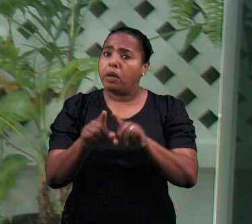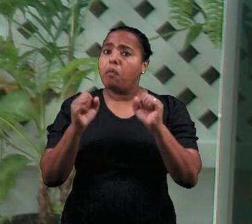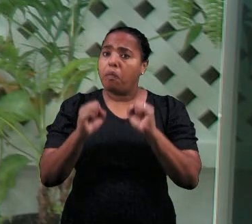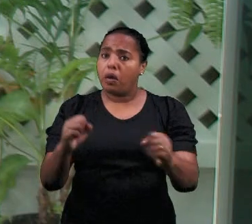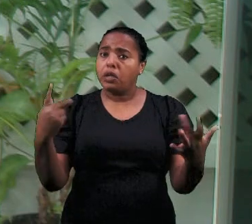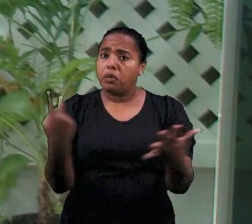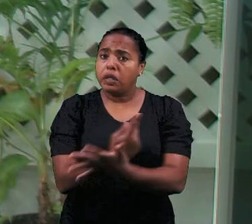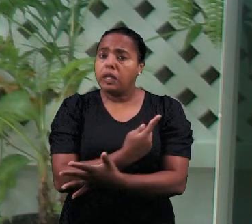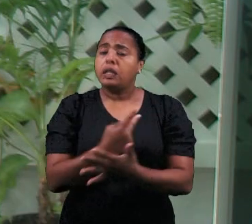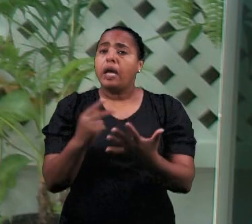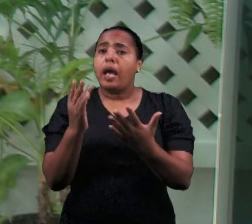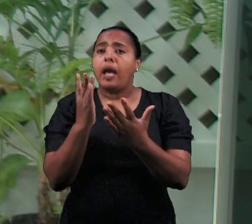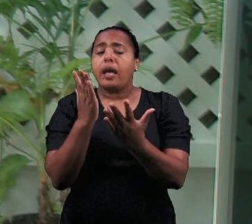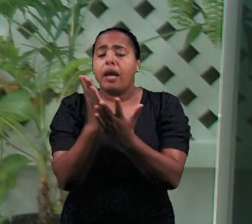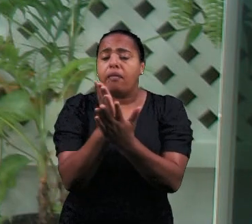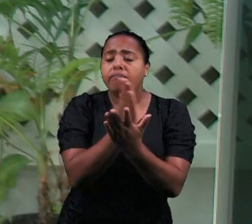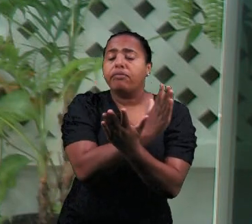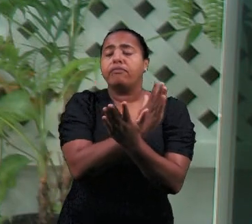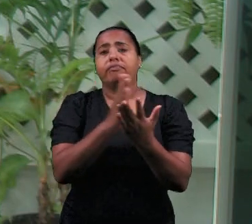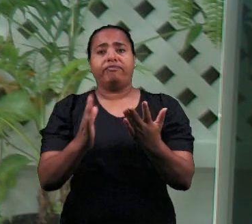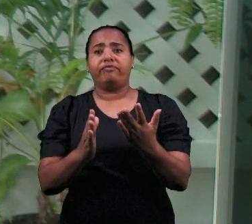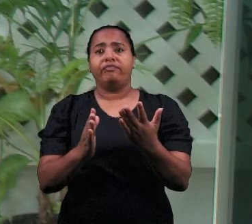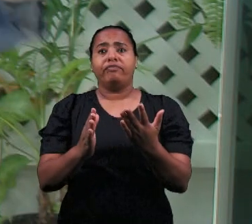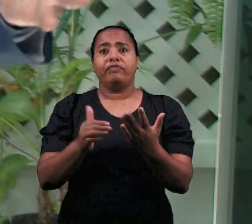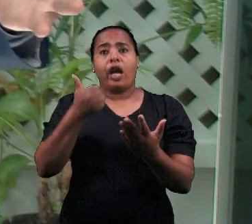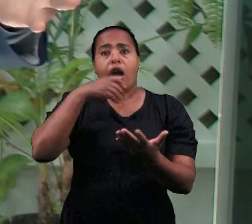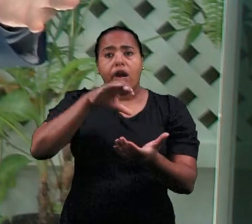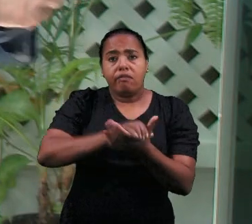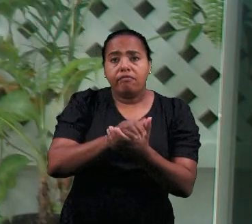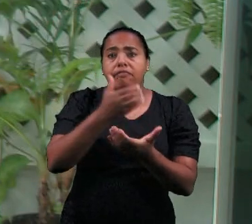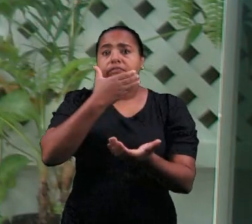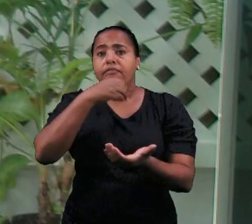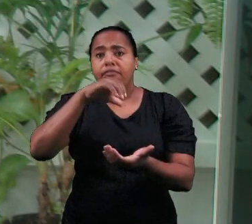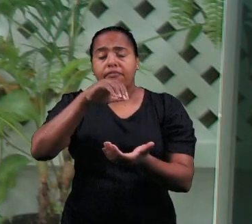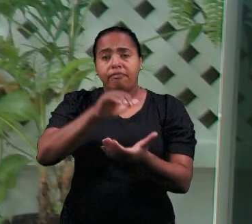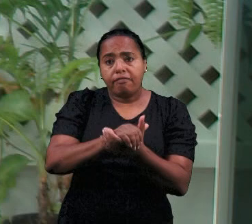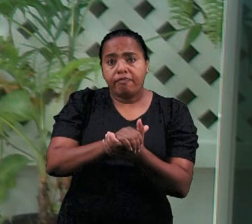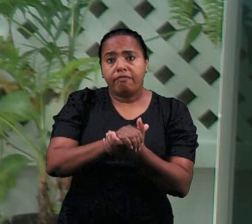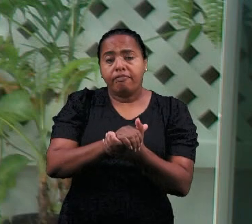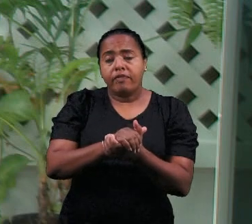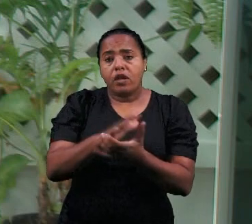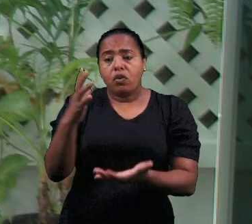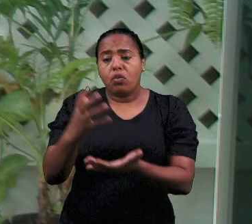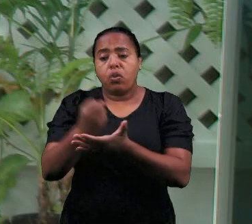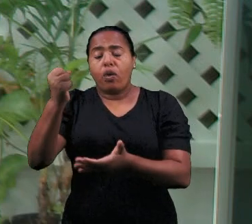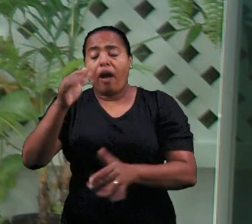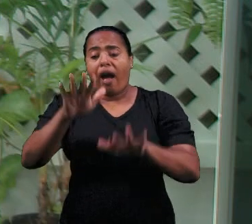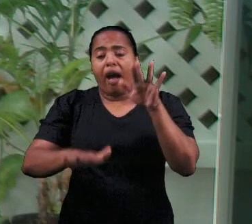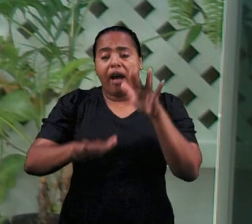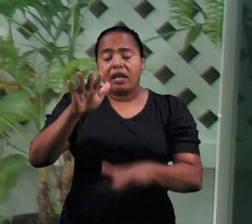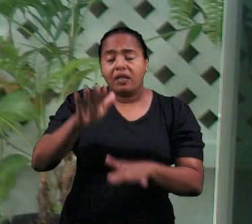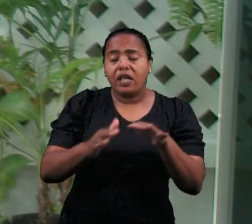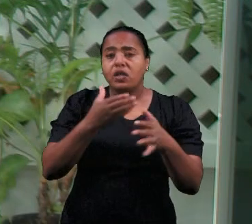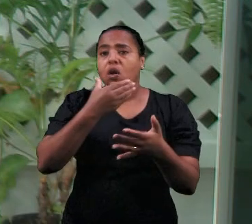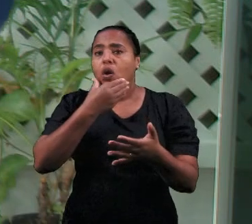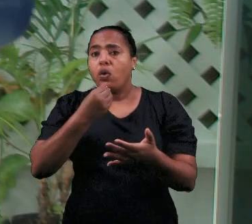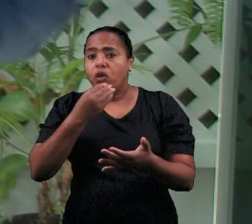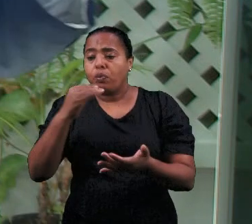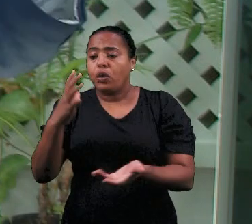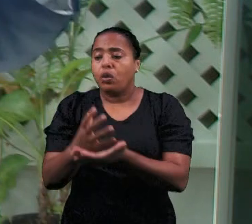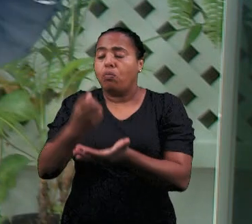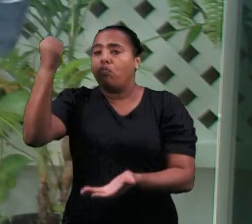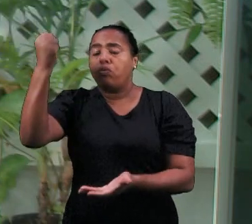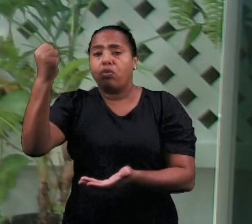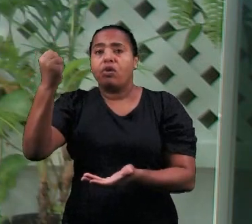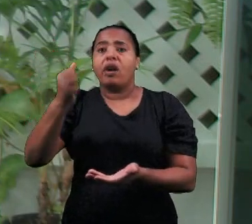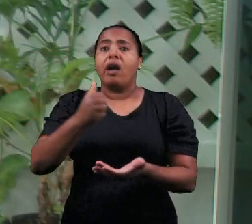entière. Elle pourra aussi se donner la moitié de la famille. Elle- il, il peut que ce